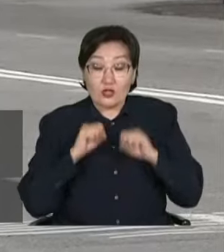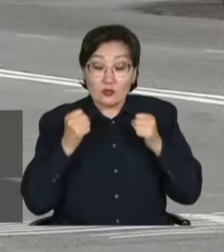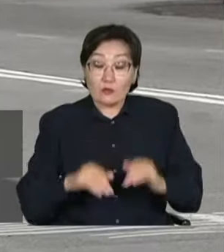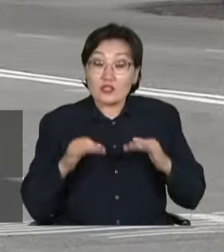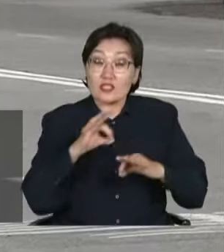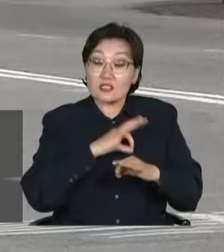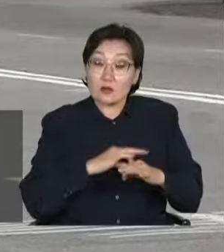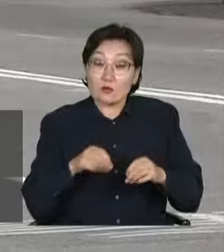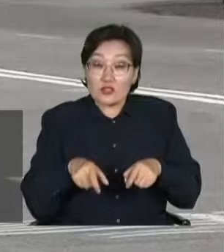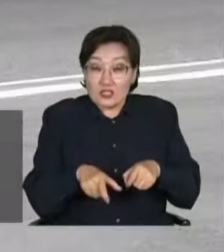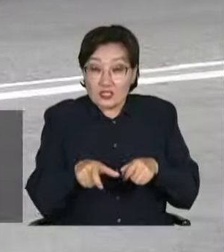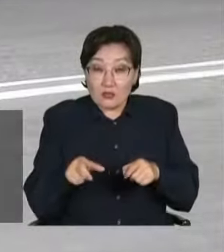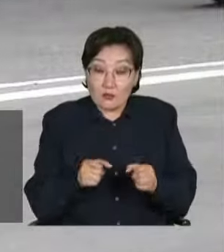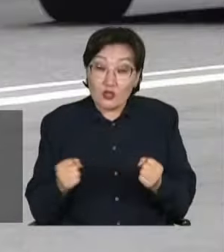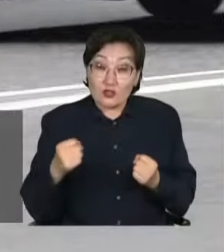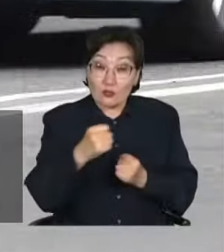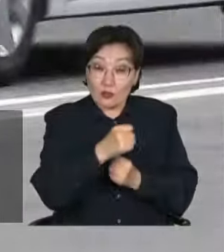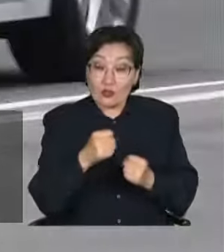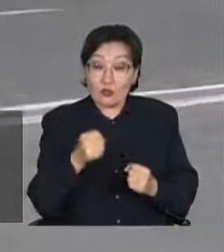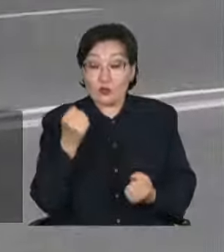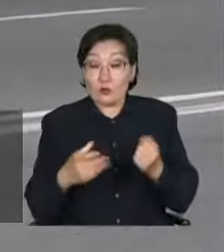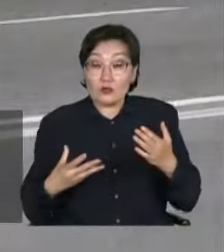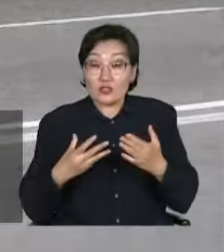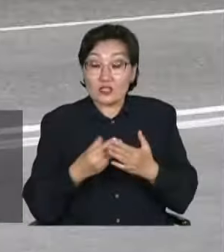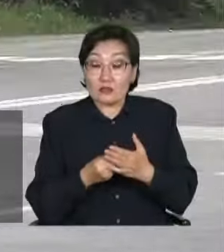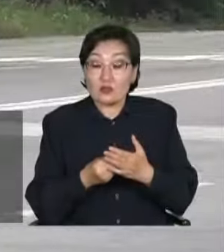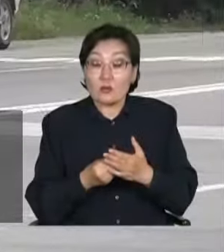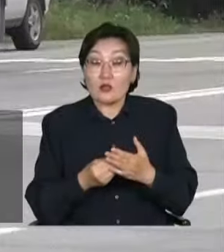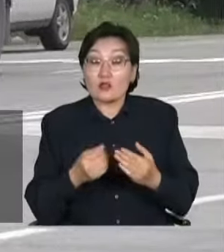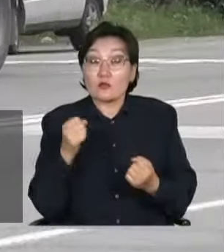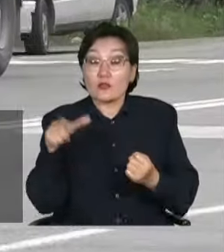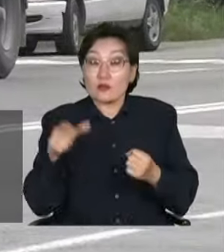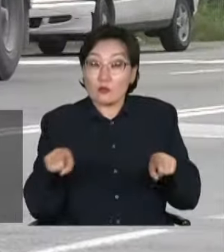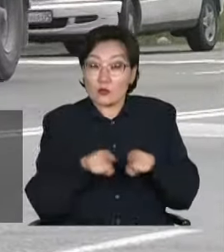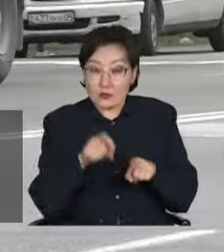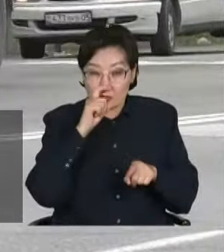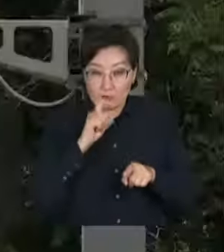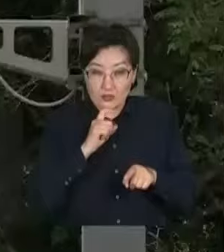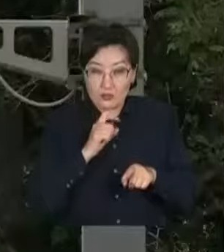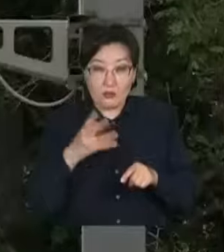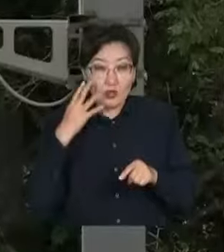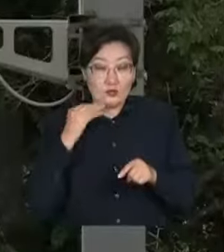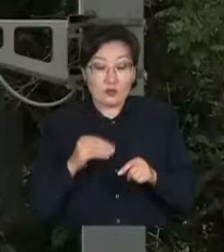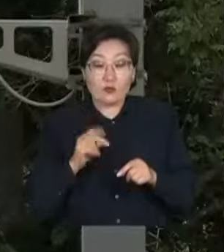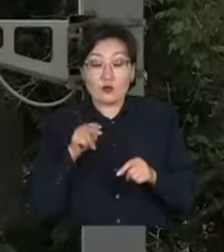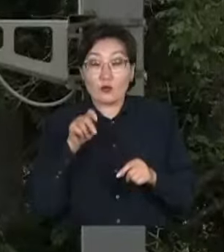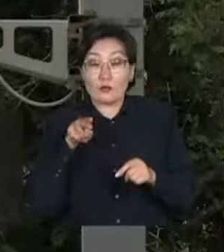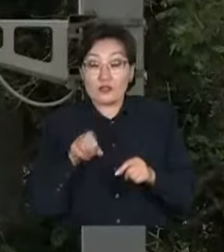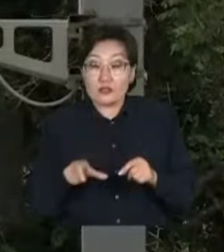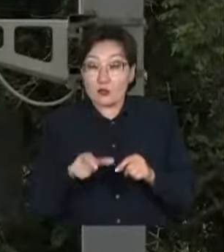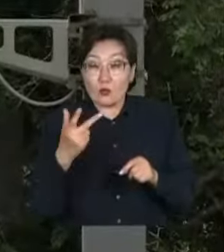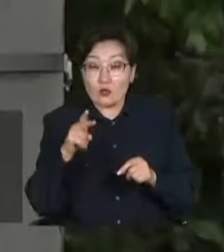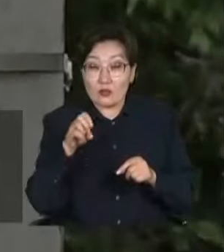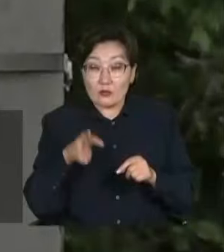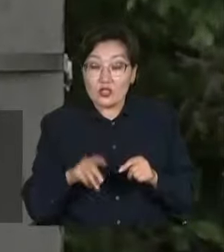асырған және сызықтарды кесіп өткен үшін ғана төлем жасап жүрген көлік иелері мұндайды түсінбейді ал. Десе де Алматы Көкпек автожолының 30-шы